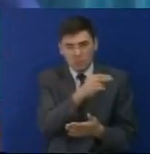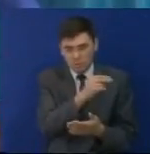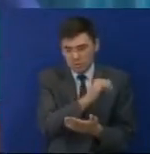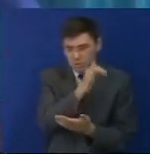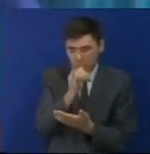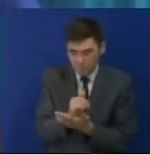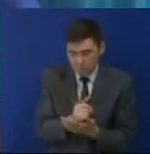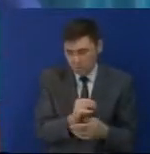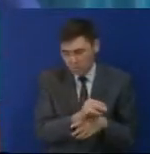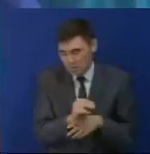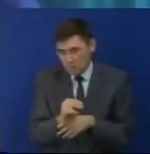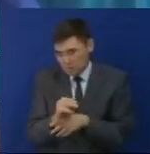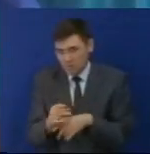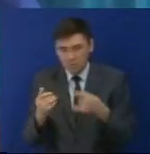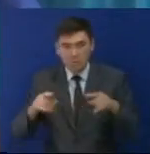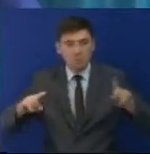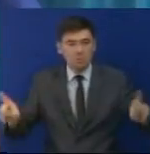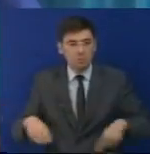ол жұмыстарды қазір бітірдік,